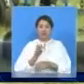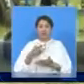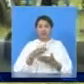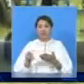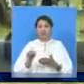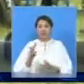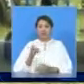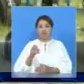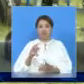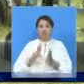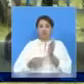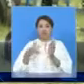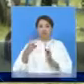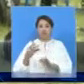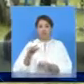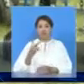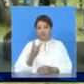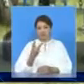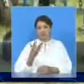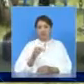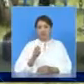Приобрели МТЗ-82, 3 штуки.